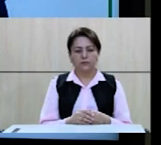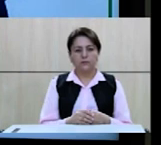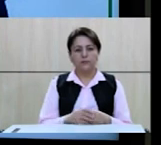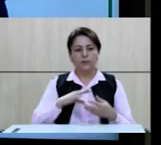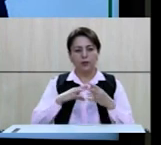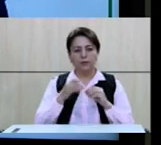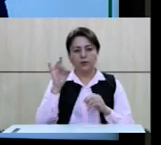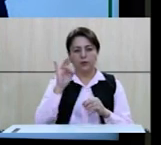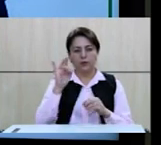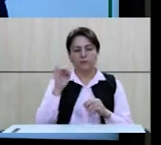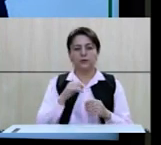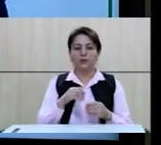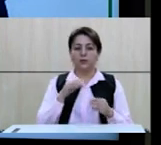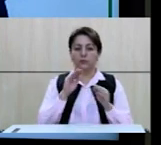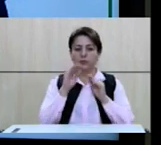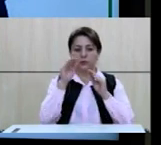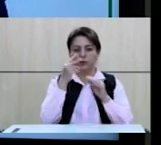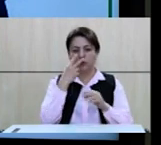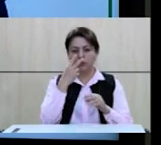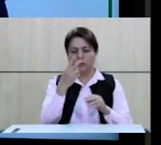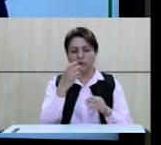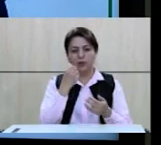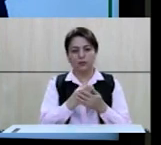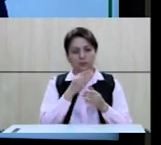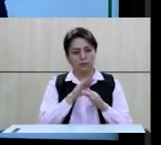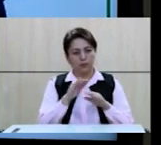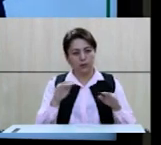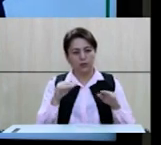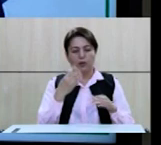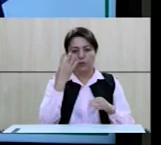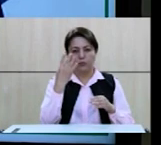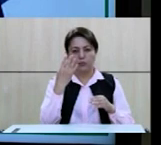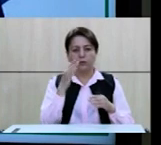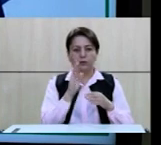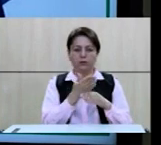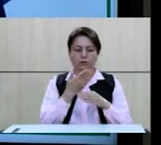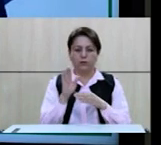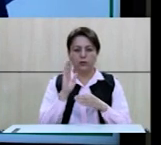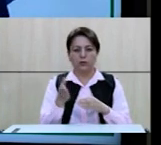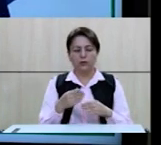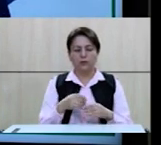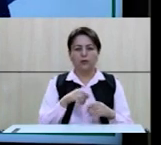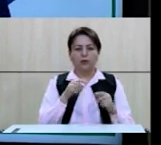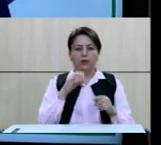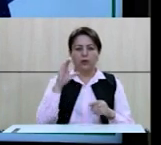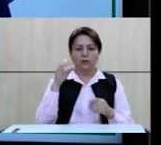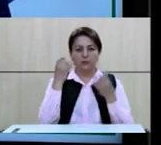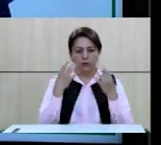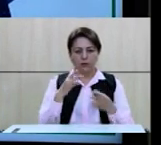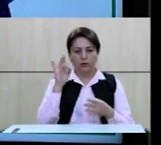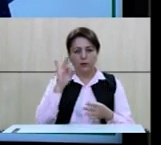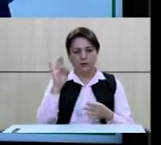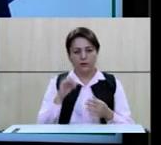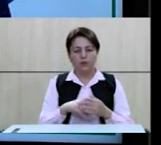Demak, ravishlar o'zi tuzilishiga ko'ra aziz o'quvchilar 4 ta turga bo'linadi. Ya'ni sodda